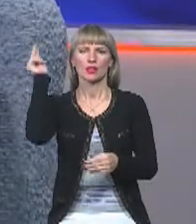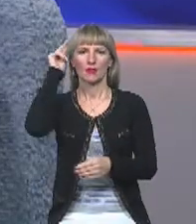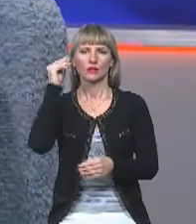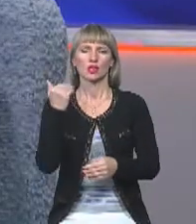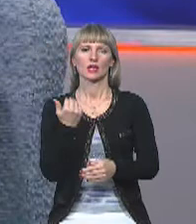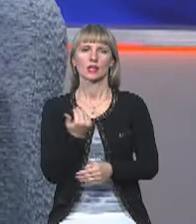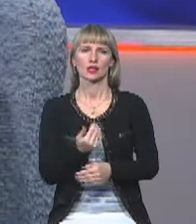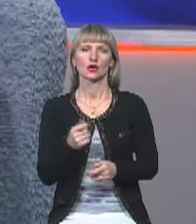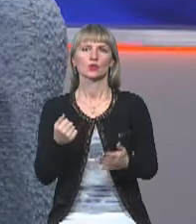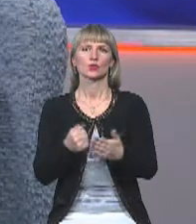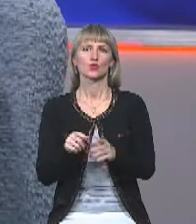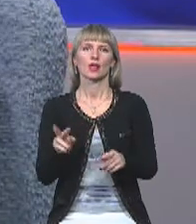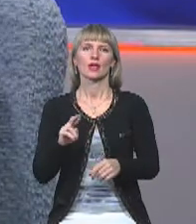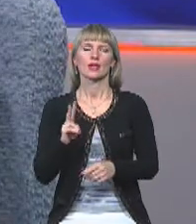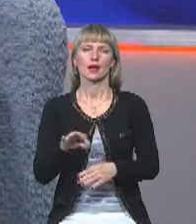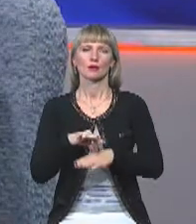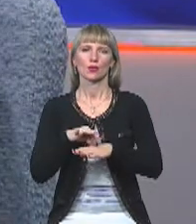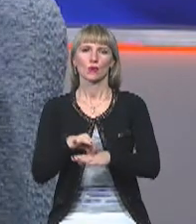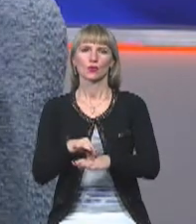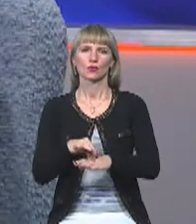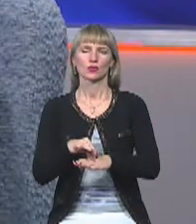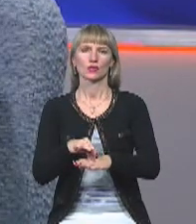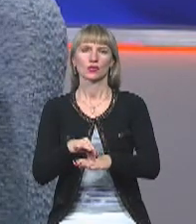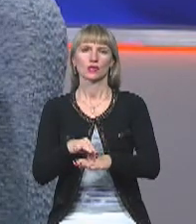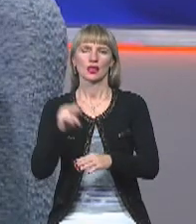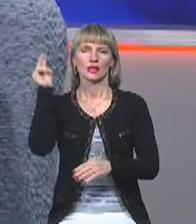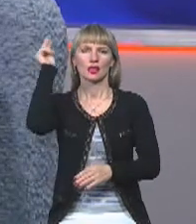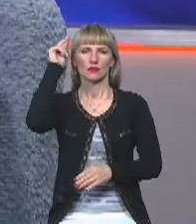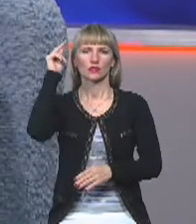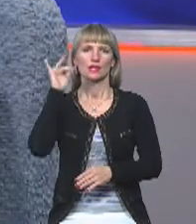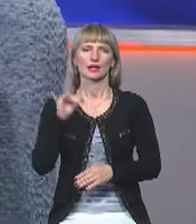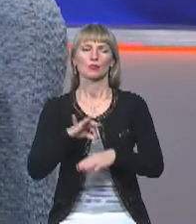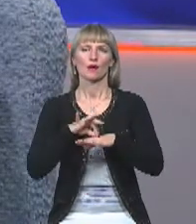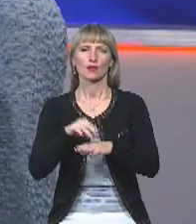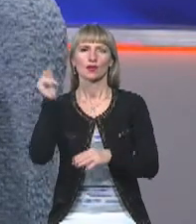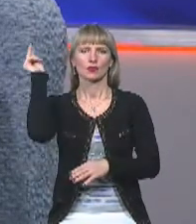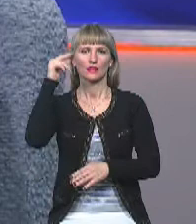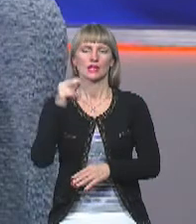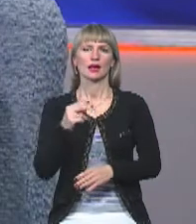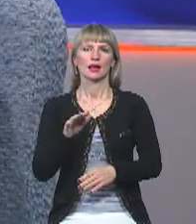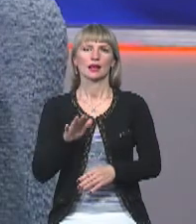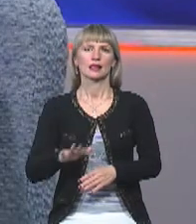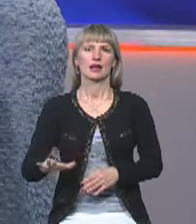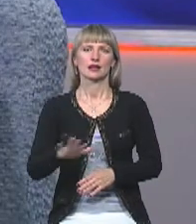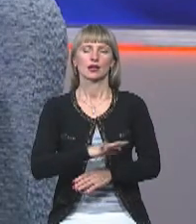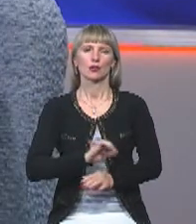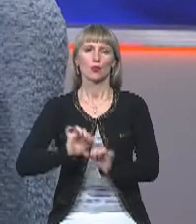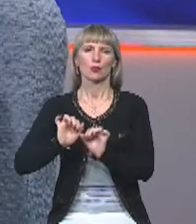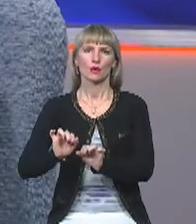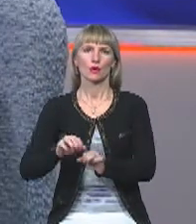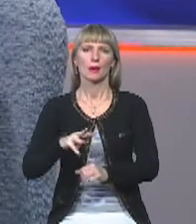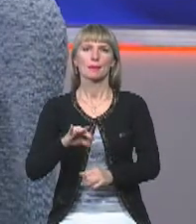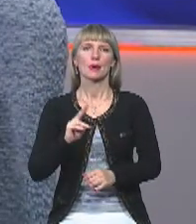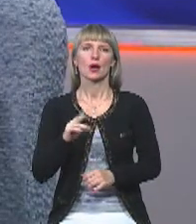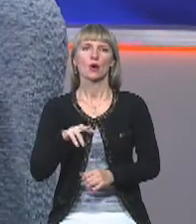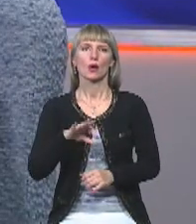А щодо того, як проходили навчання і проходять навчання бійці територіальної оборони Миколаєва